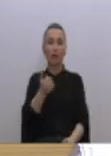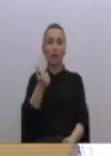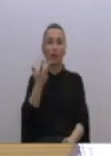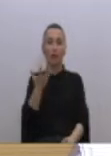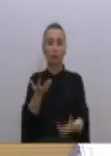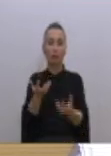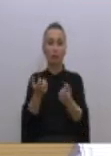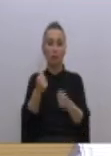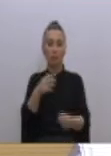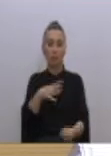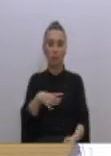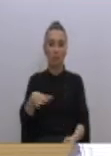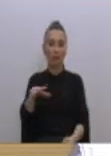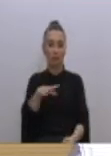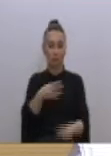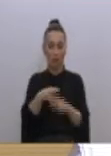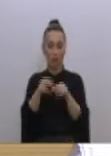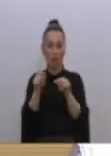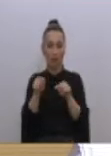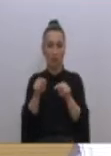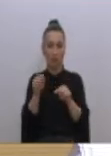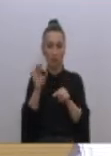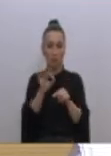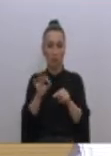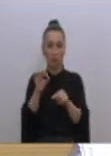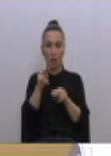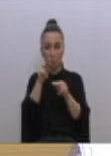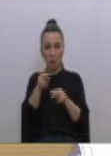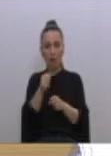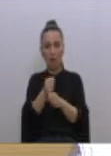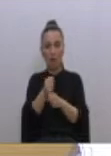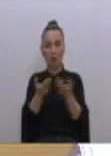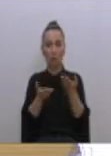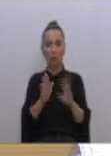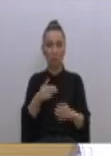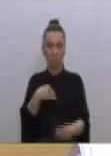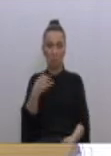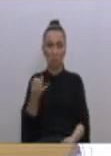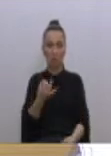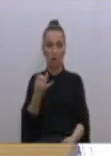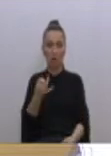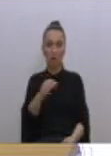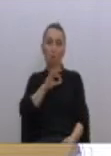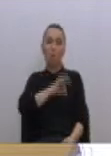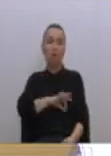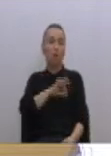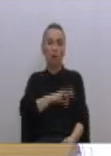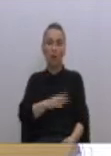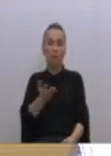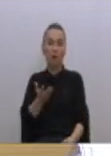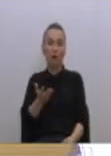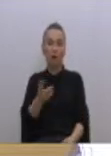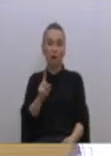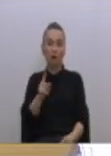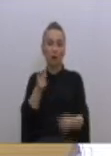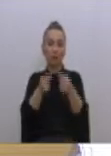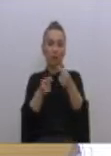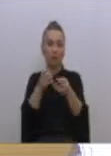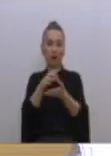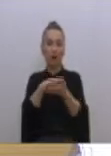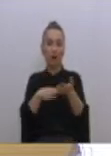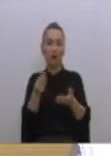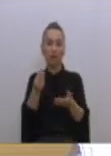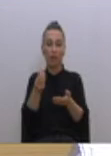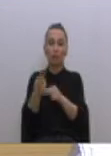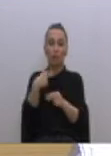მიიღო საქართველოს აი ამაზე მონიტორინგს აკეთებს თუ არა, მე მაინტერესებს მოგება. ანუ რაღაც დავა რომ იდის და იქ